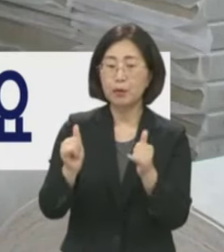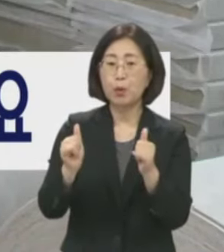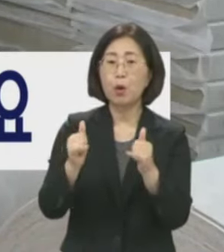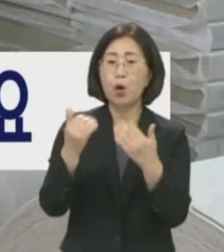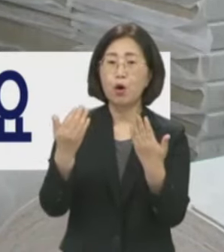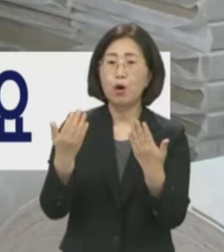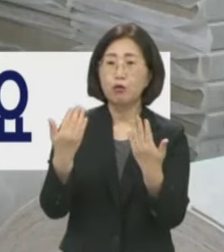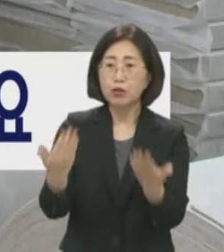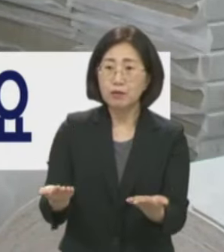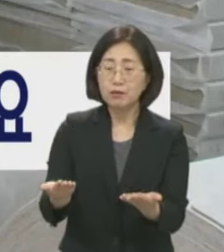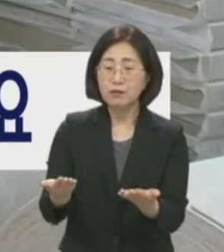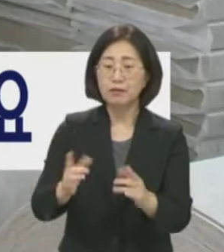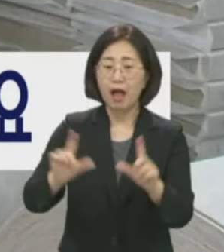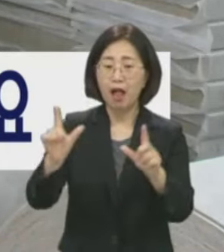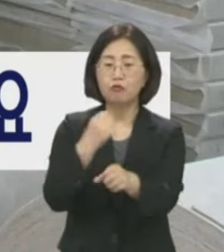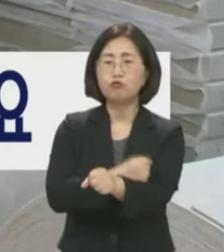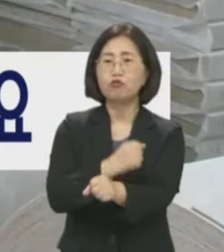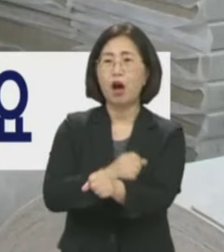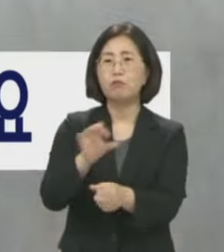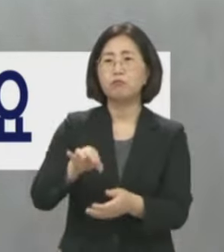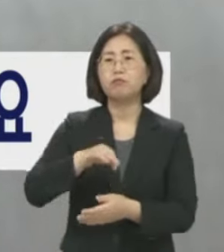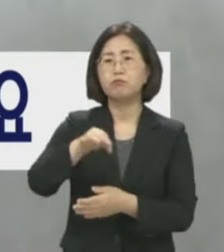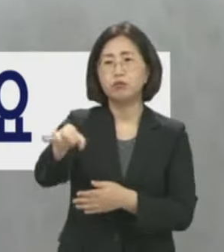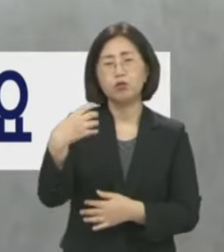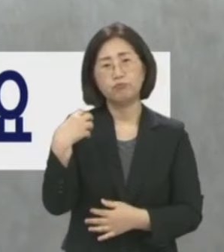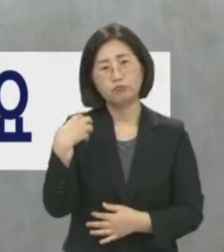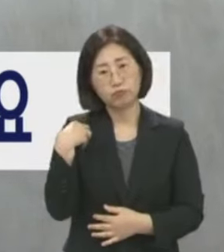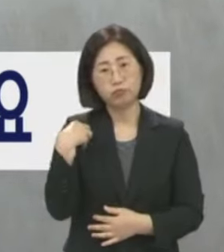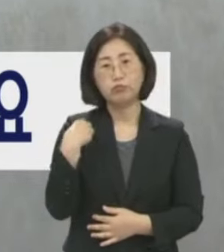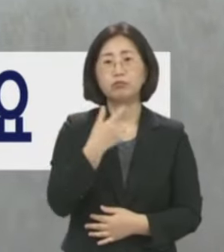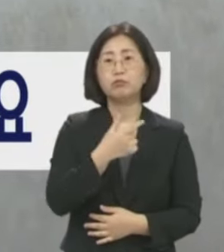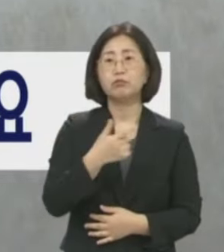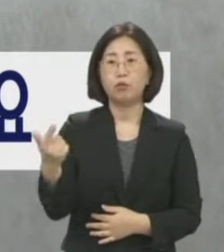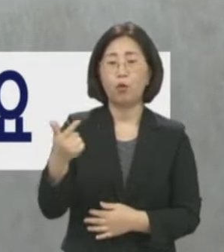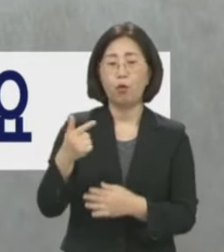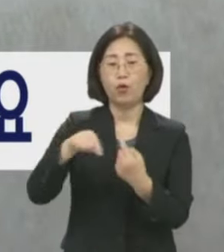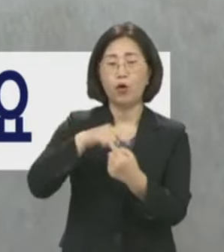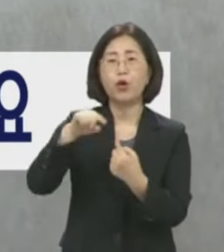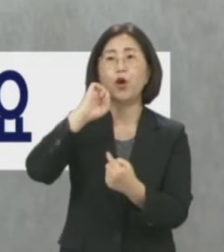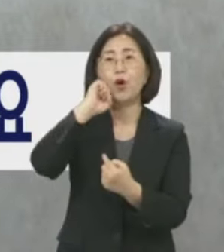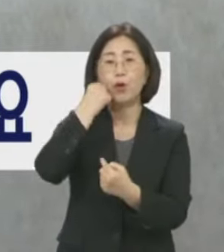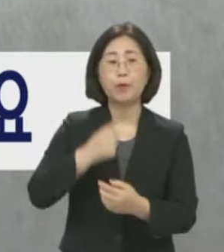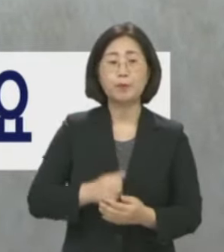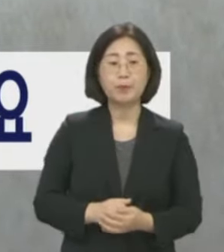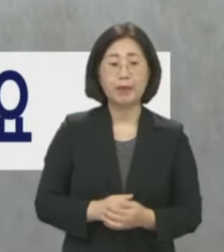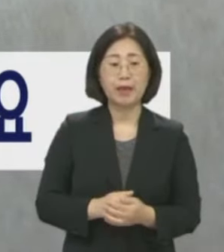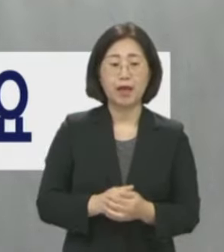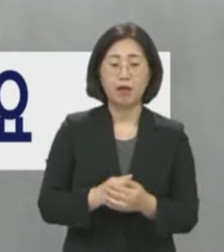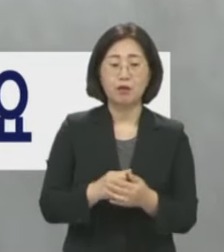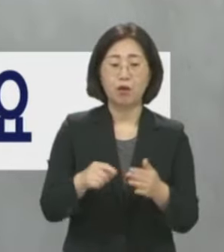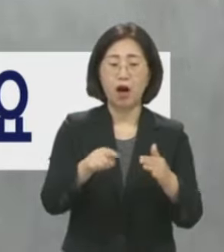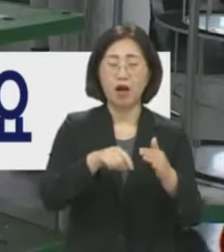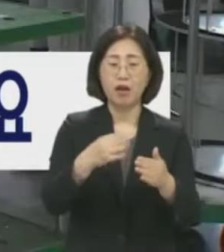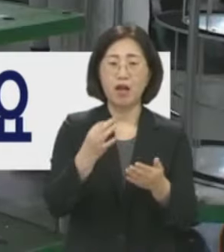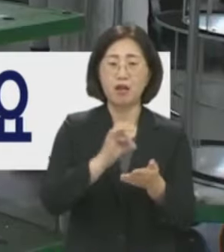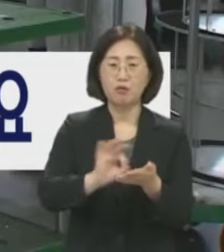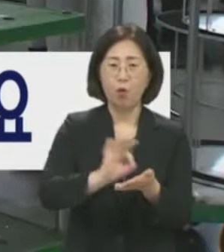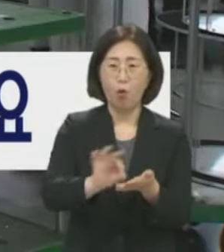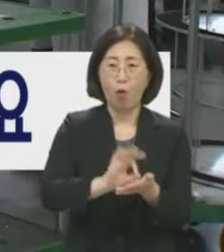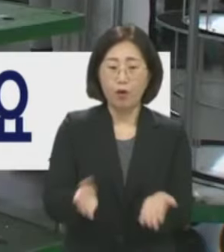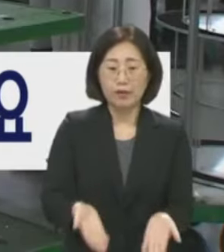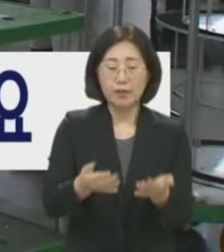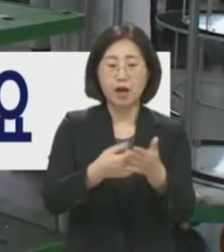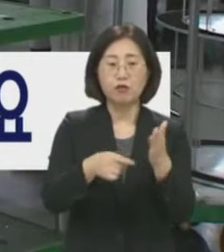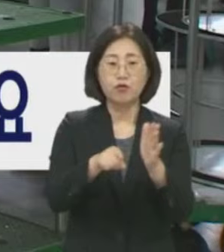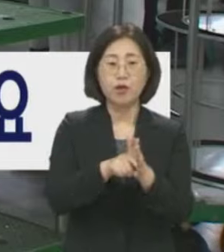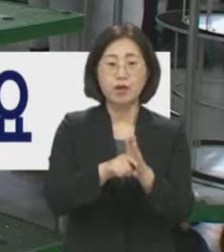휴일 근로수당 지급 부담이 늘었다며 경영에 어려움이 크다는 입장입니다. 정부는 내수 진작을 위해 국군의 날을